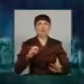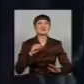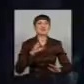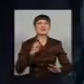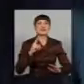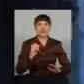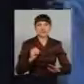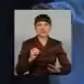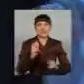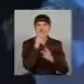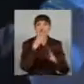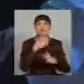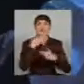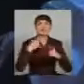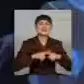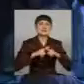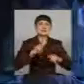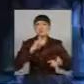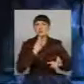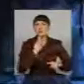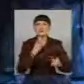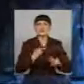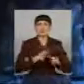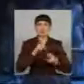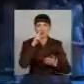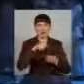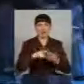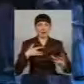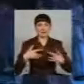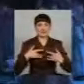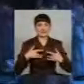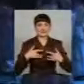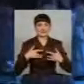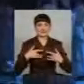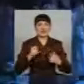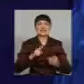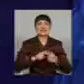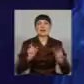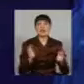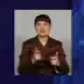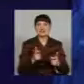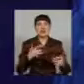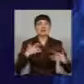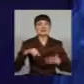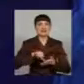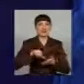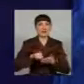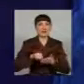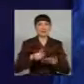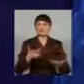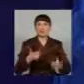Панджавидзе. Несмотря на множество технических сложностей, с которыми столкнулись артисты, из-за пандемии представление получилось